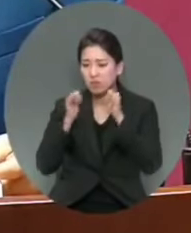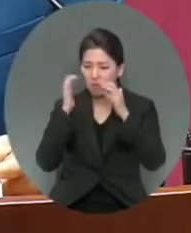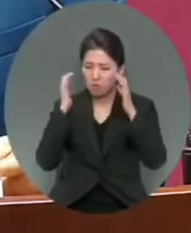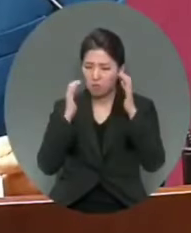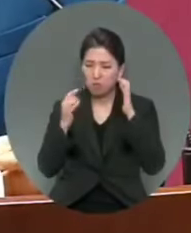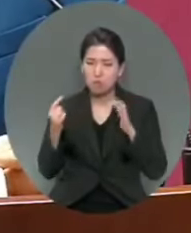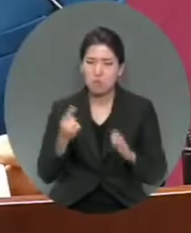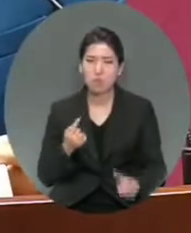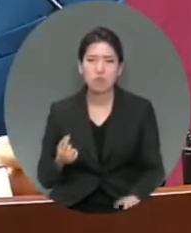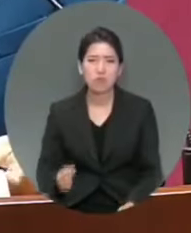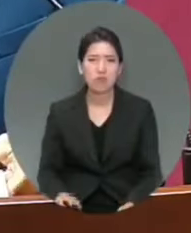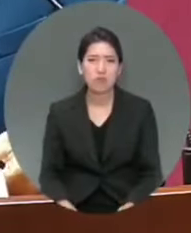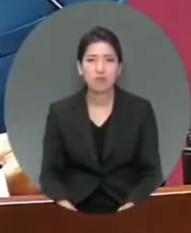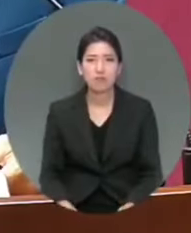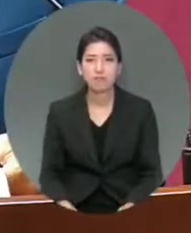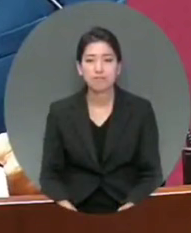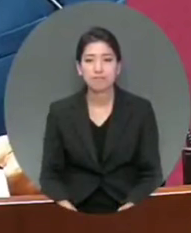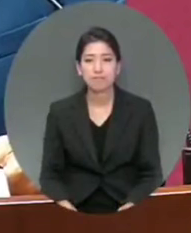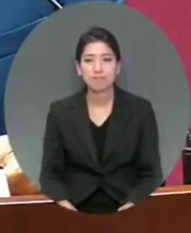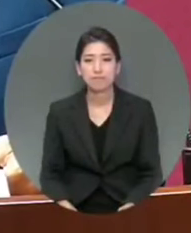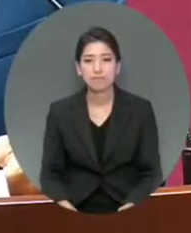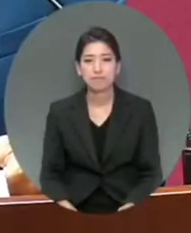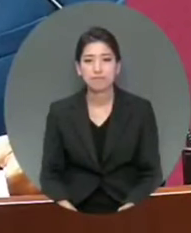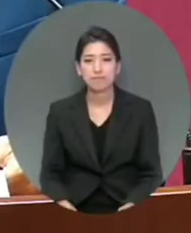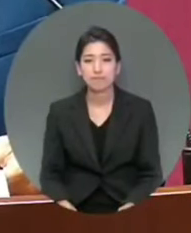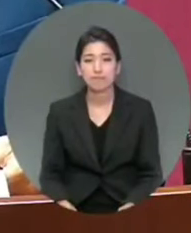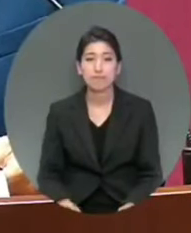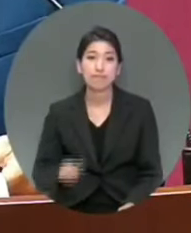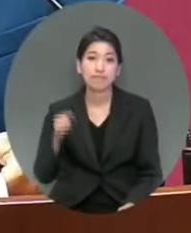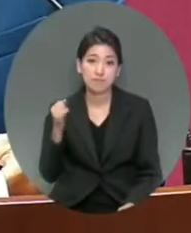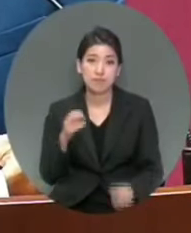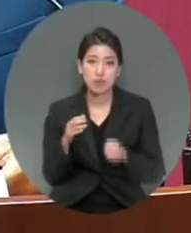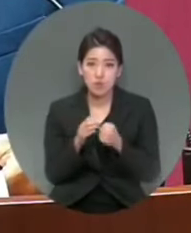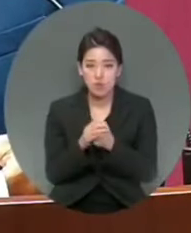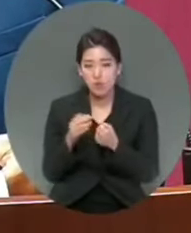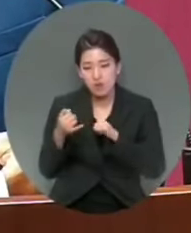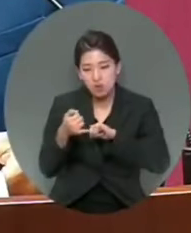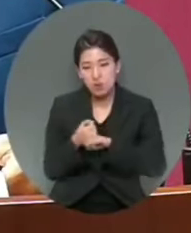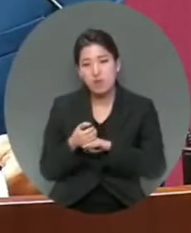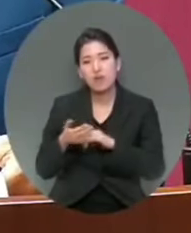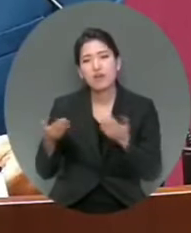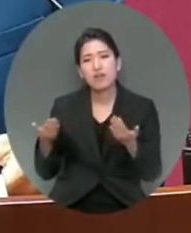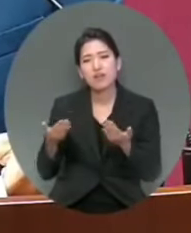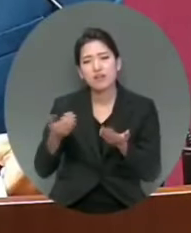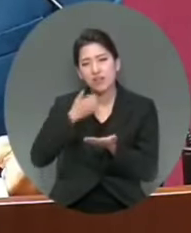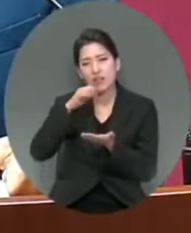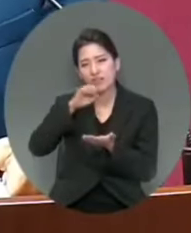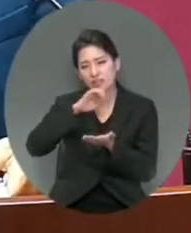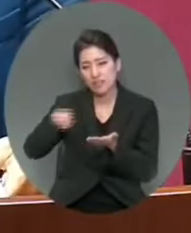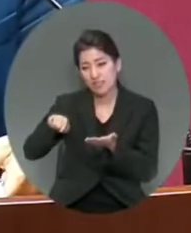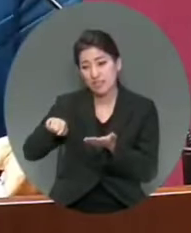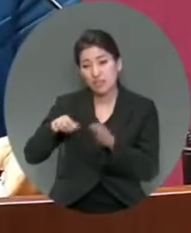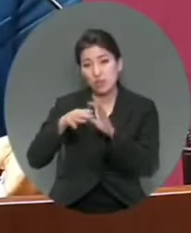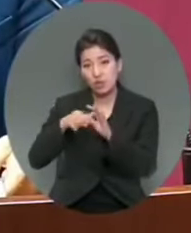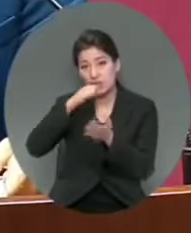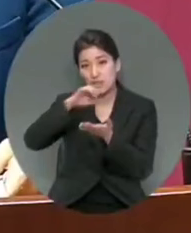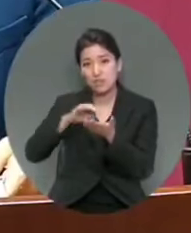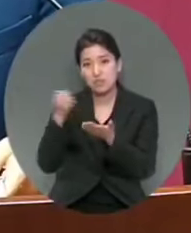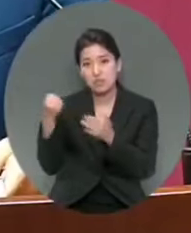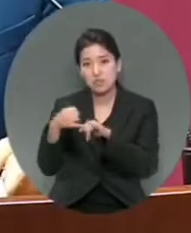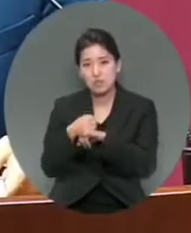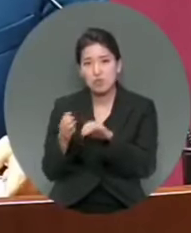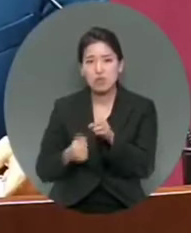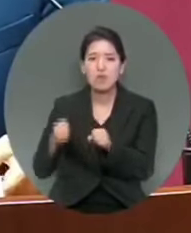것이다. 그리고 반드시 그렇기 때문에 반드시 예산은 정상적으로 복원이 되어야 된다고 생각합니다. 이 자리에 계시는 우리